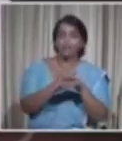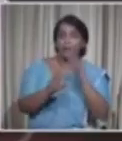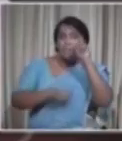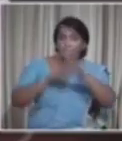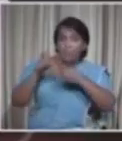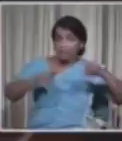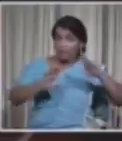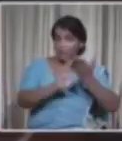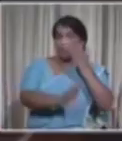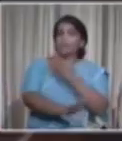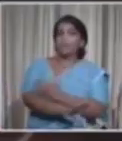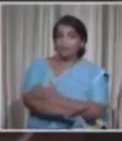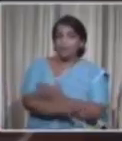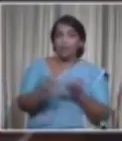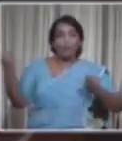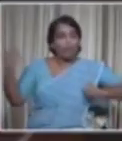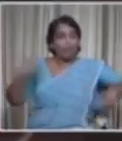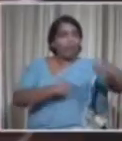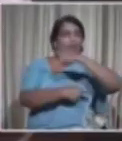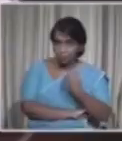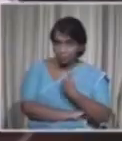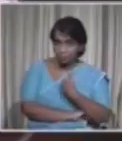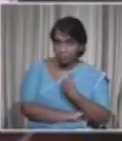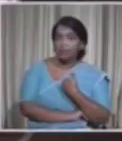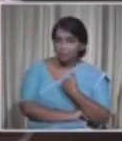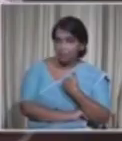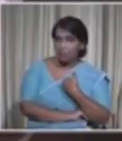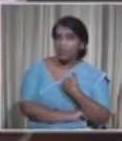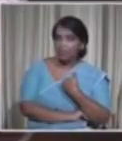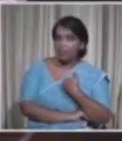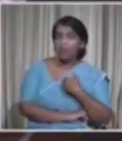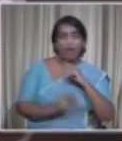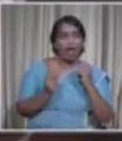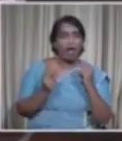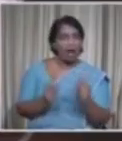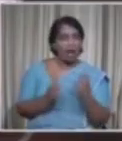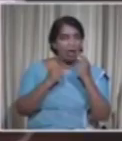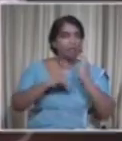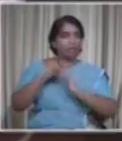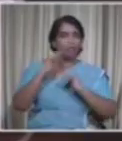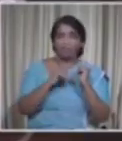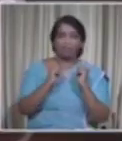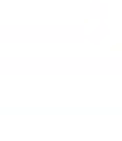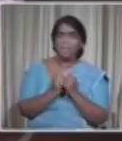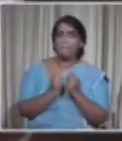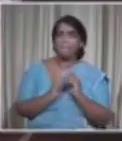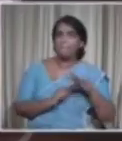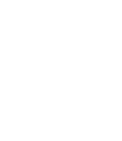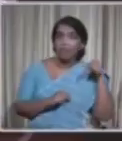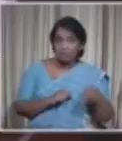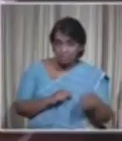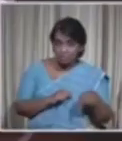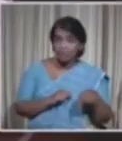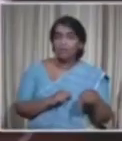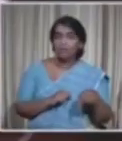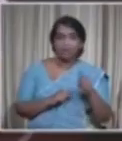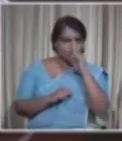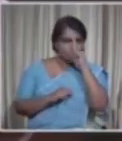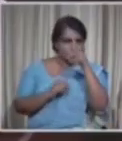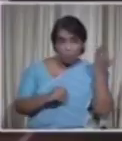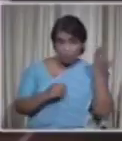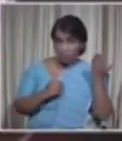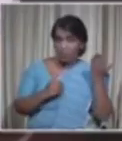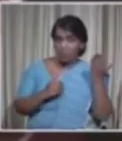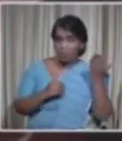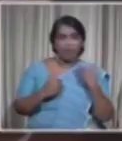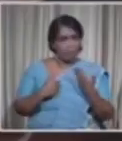ජනතාවගේ ආශිර්වාදයෙන්. අපි හැමෝටම කොන්දක් තියෙනවනම් අපි හදිසි ක්‍රමවේද සියල්ලක්ම උපයෝගී කරගෙන මේ සතියේ අපිට හැකි